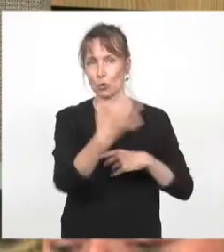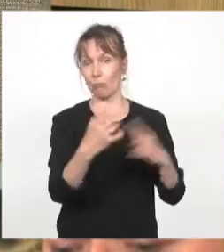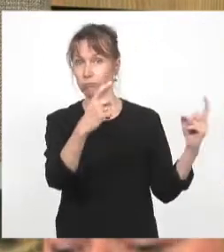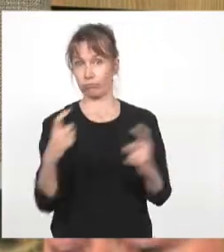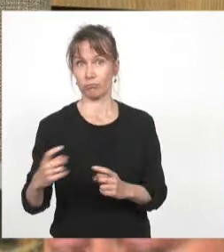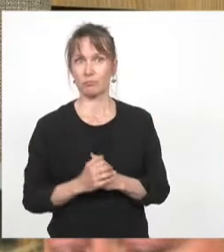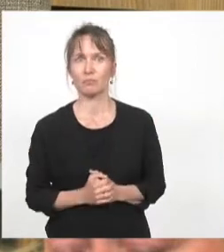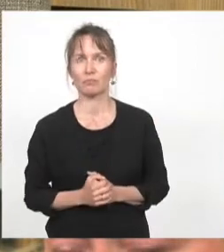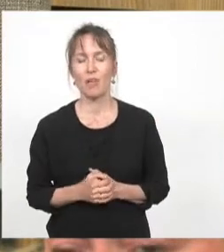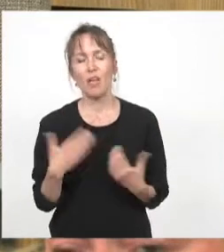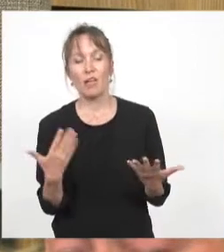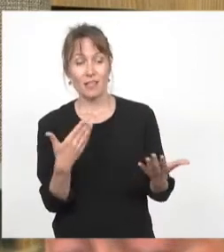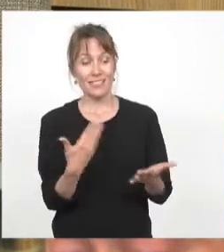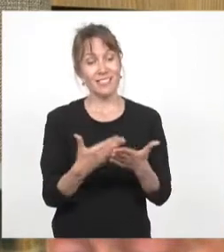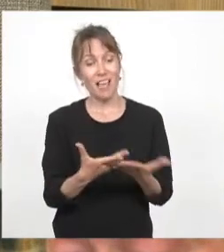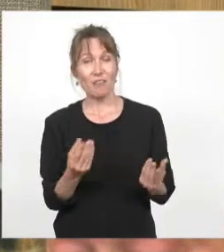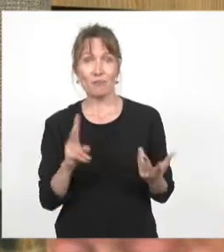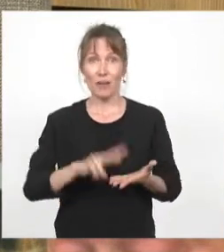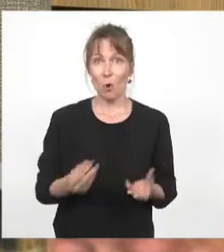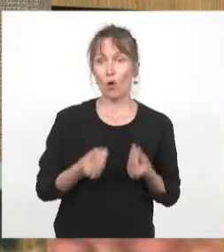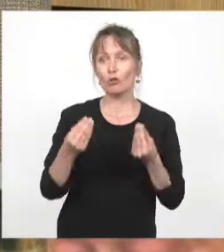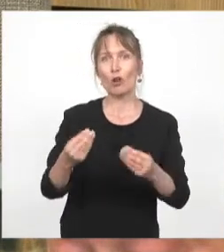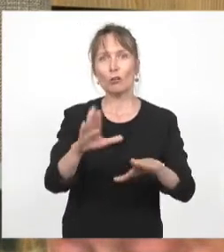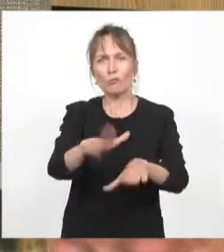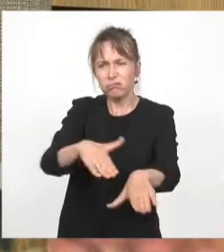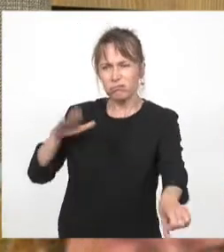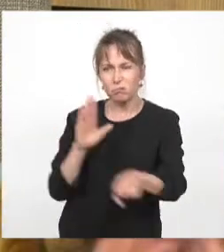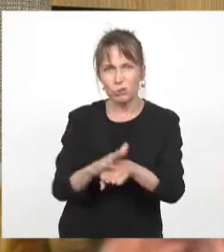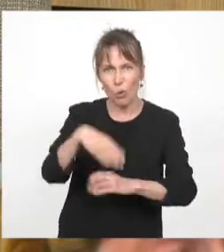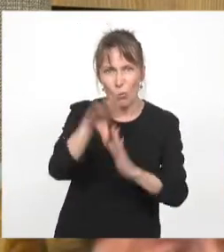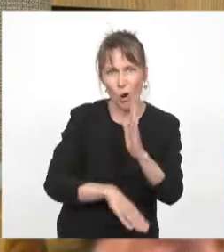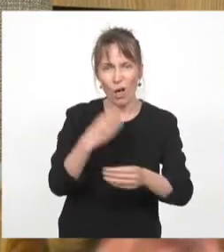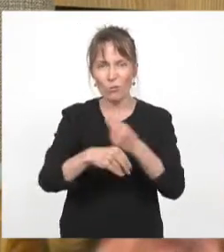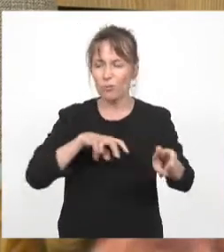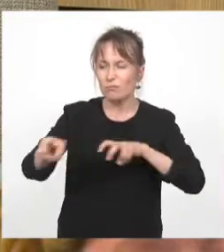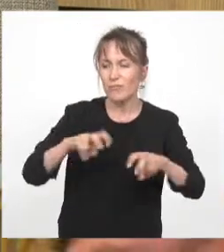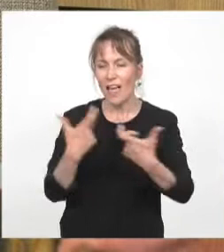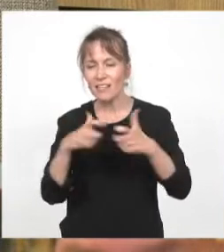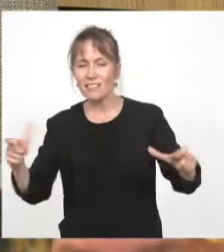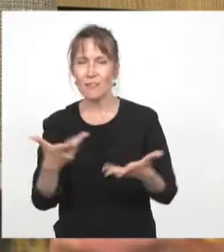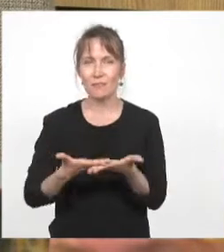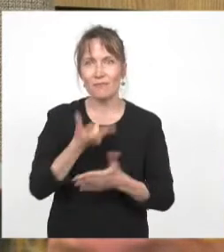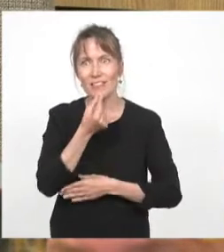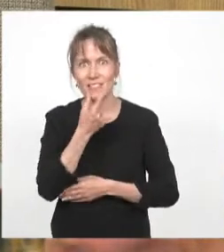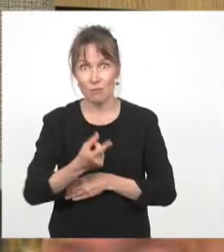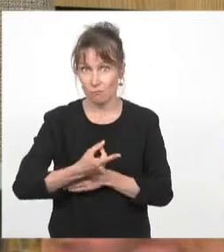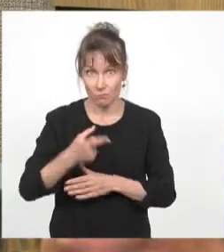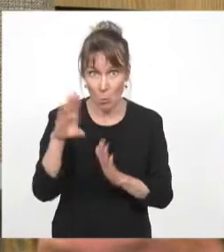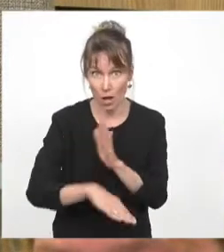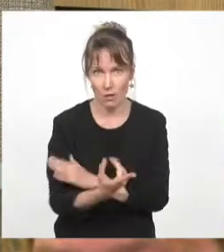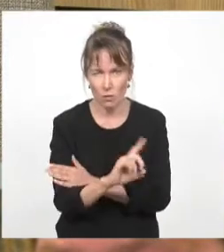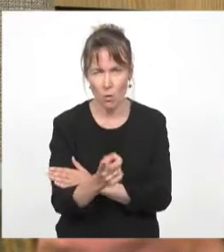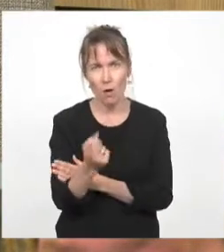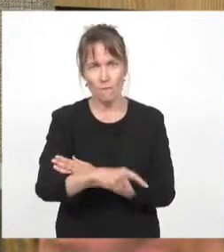problèmes de congestion, de stationnement ou d'inégalité d'accès à des services de proximité et à la mobilité, il nous faut envisager d'autres outils de lutte